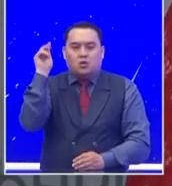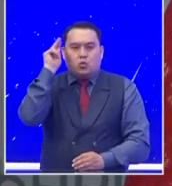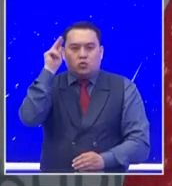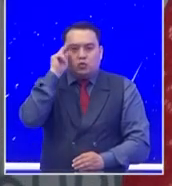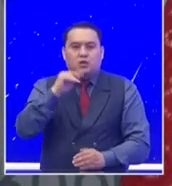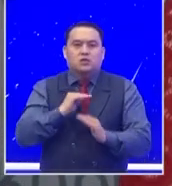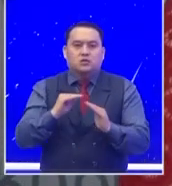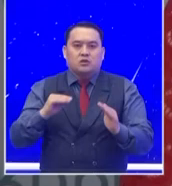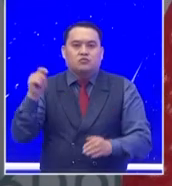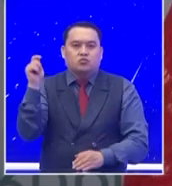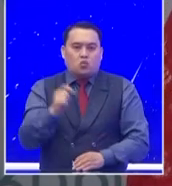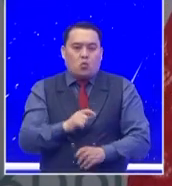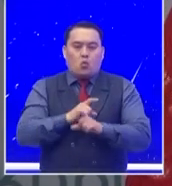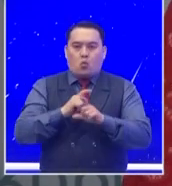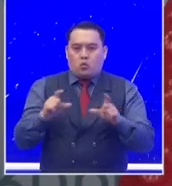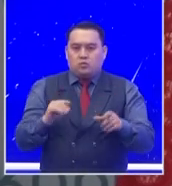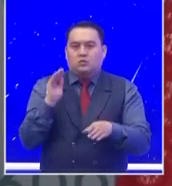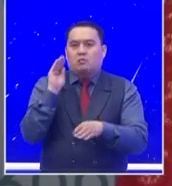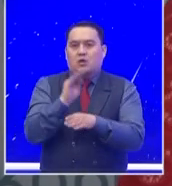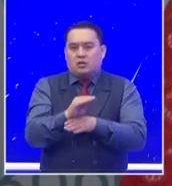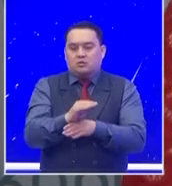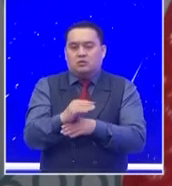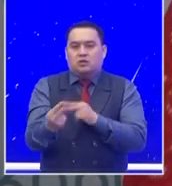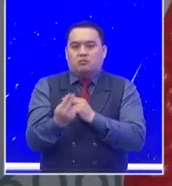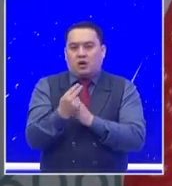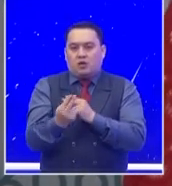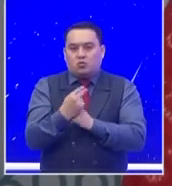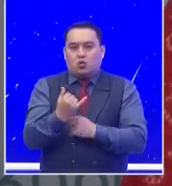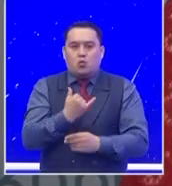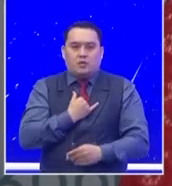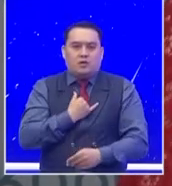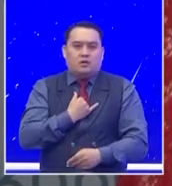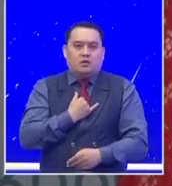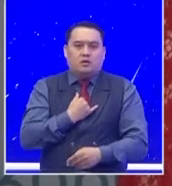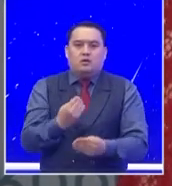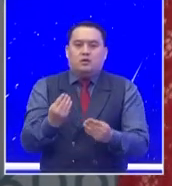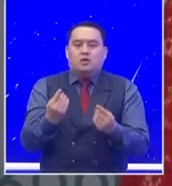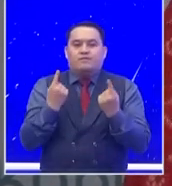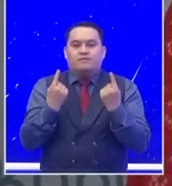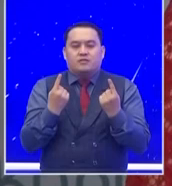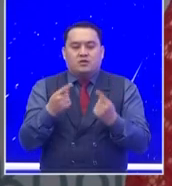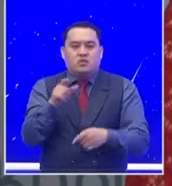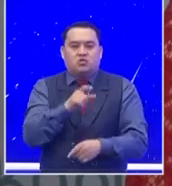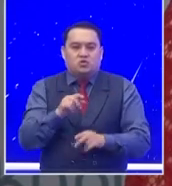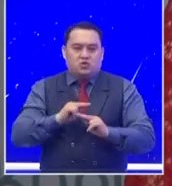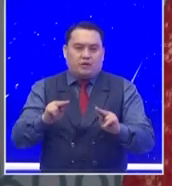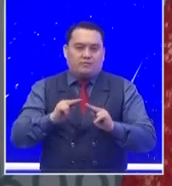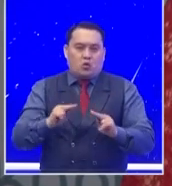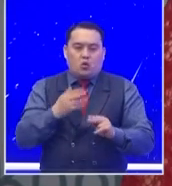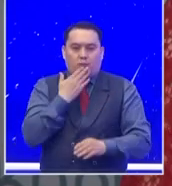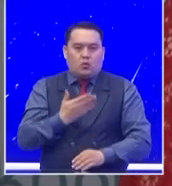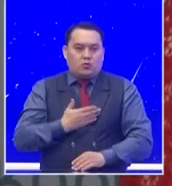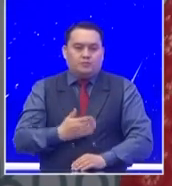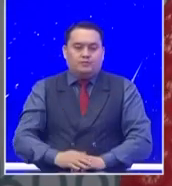приходу школу то есть также дополнительные занятия конечно же у меня замечательный учителя казахского языка который я очень уважает буду